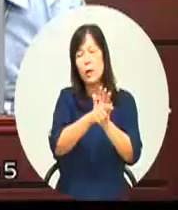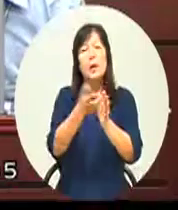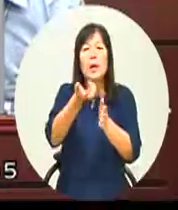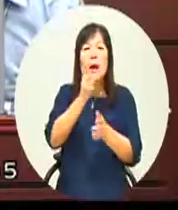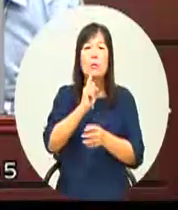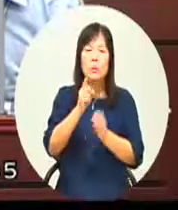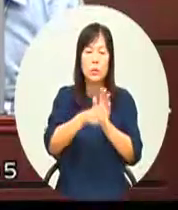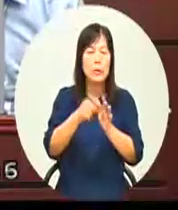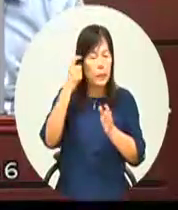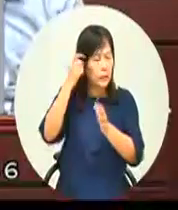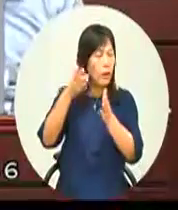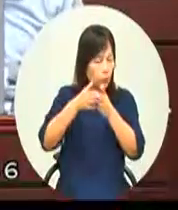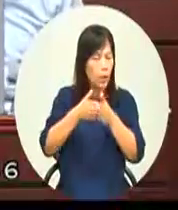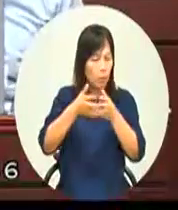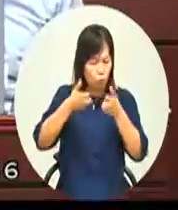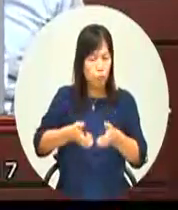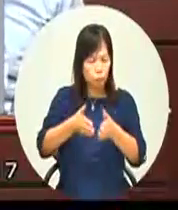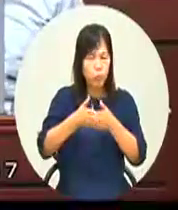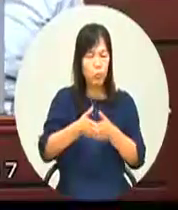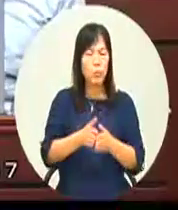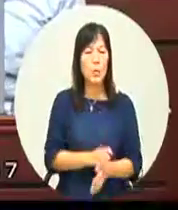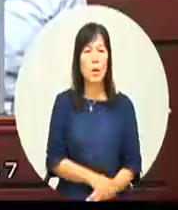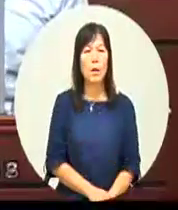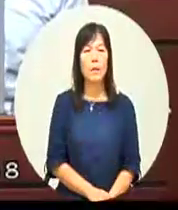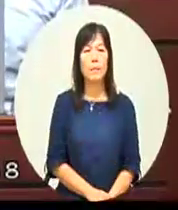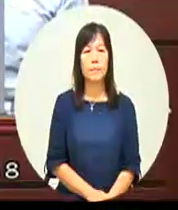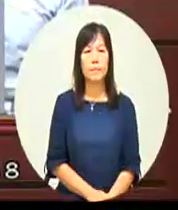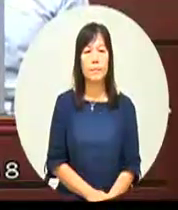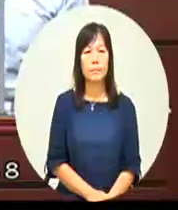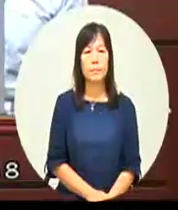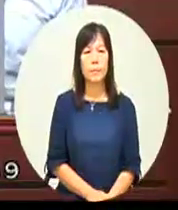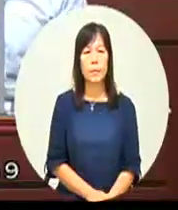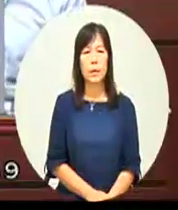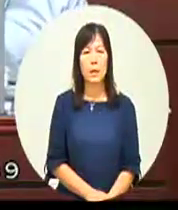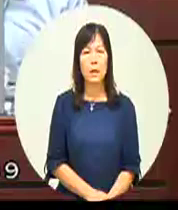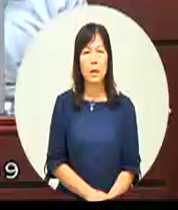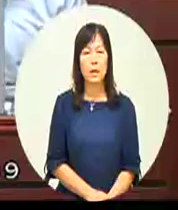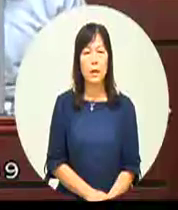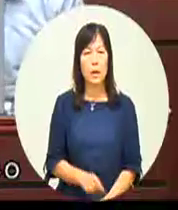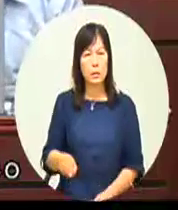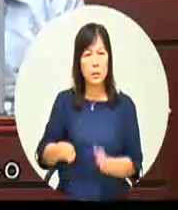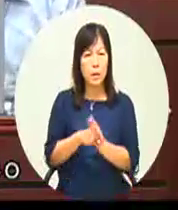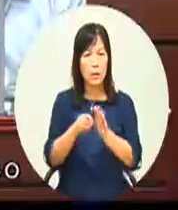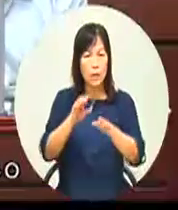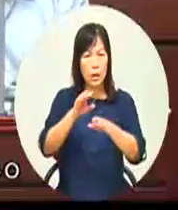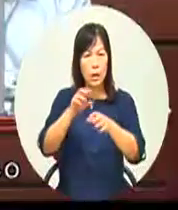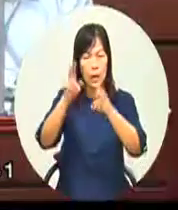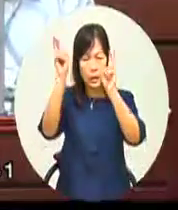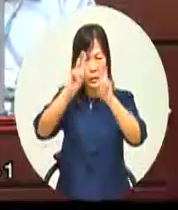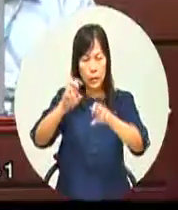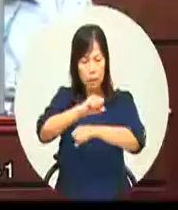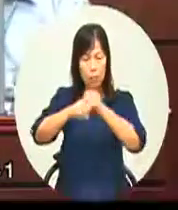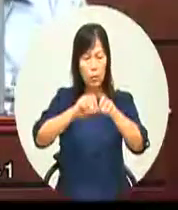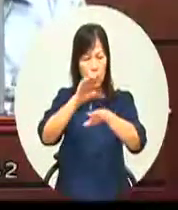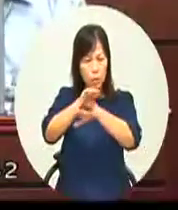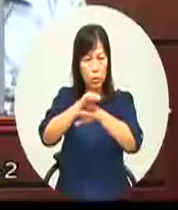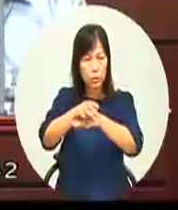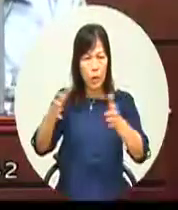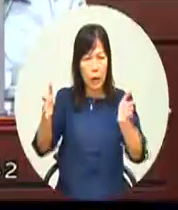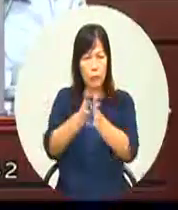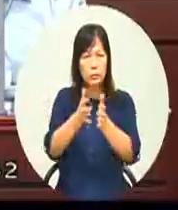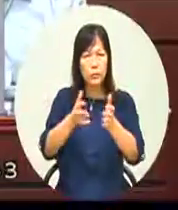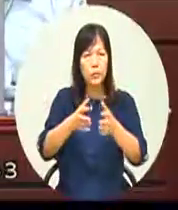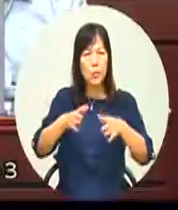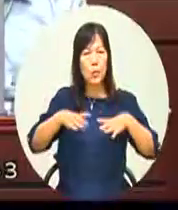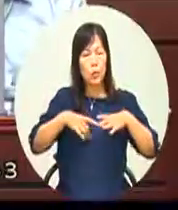是需要考虑的重点 。是。 那当然啦，那个所谓的电动汽车的共享系统，它